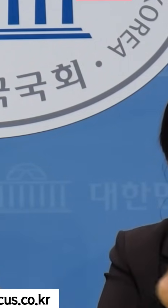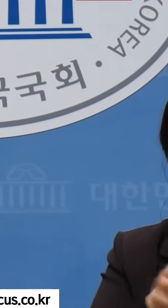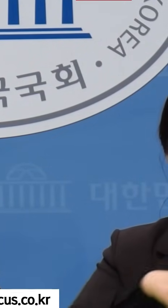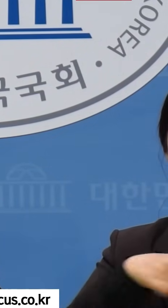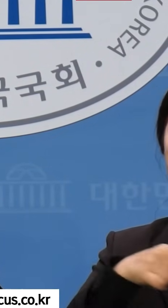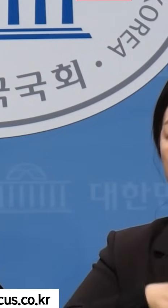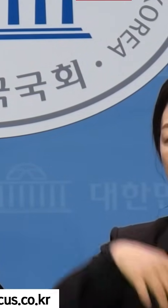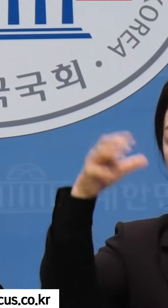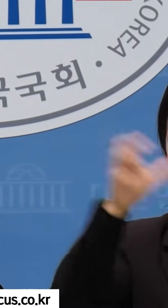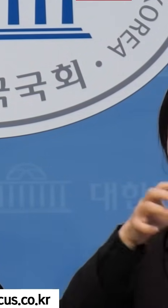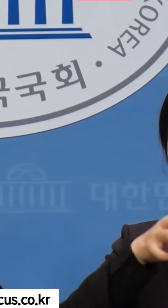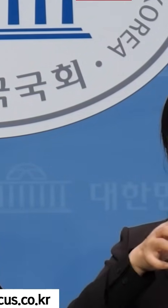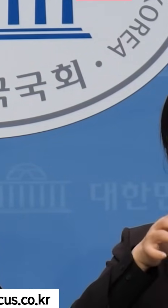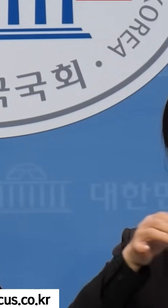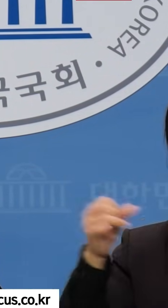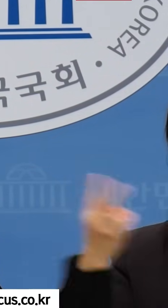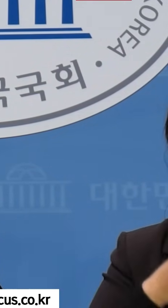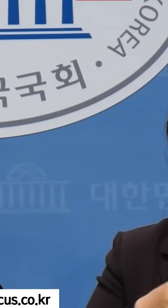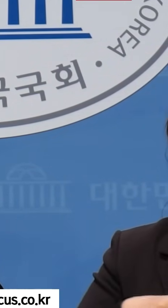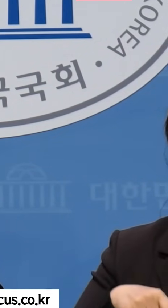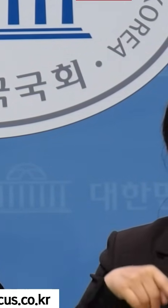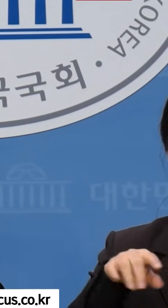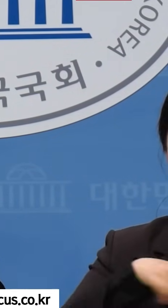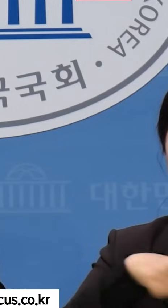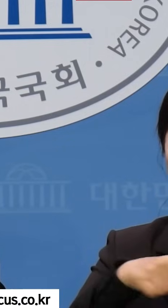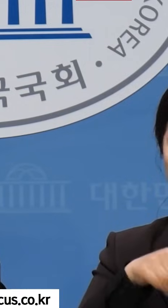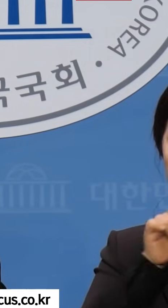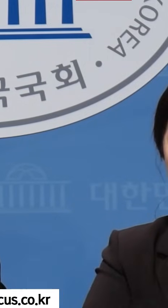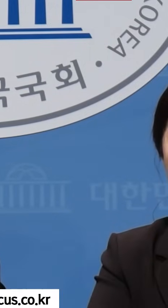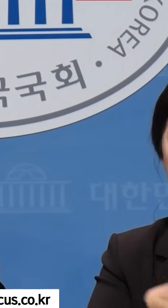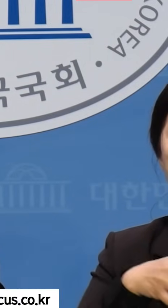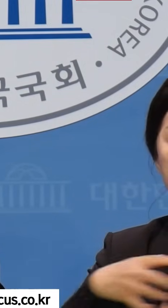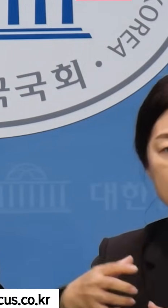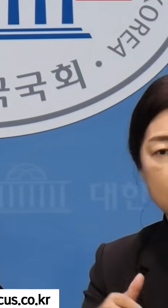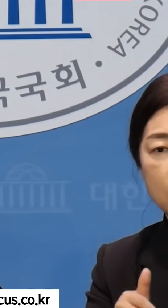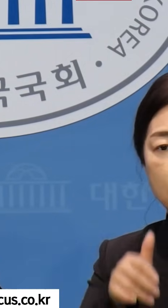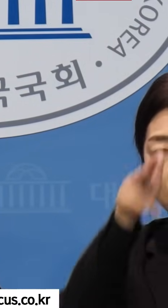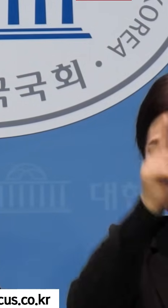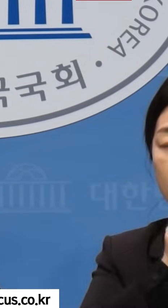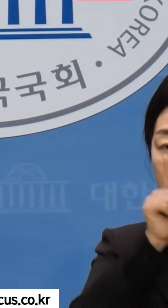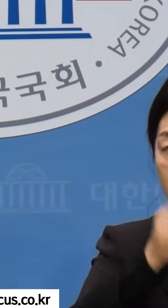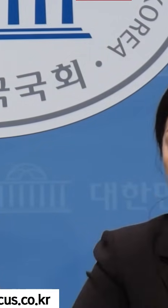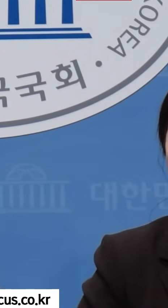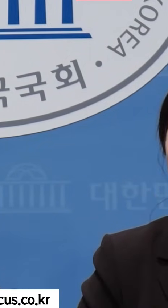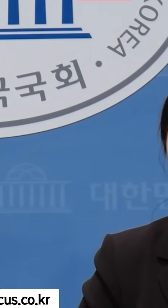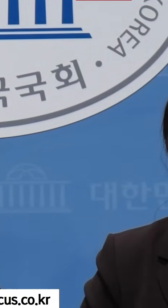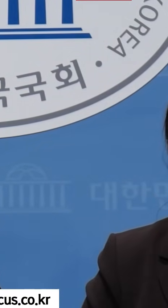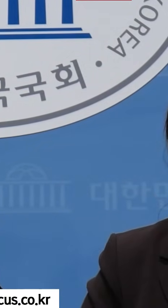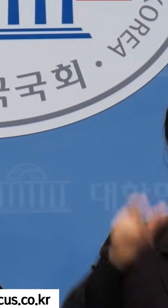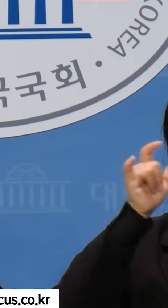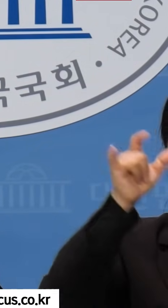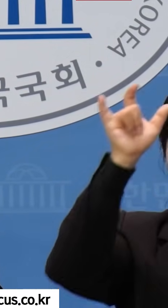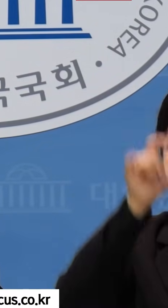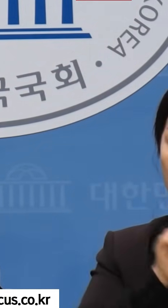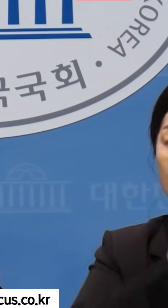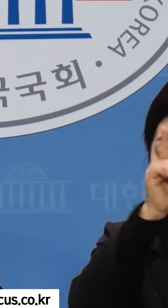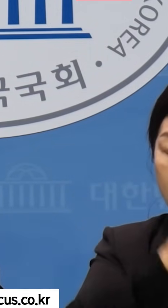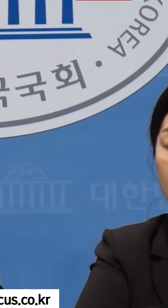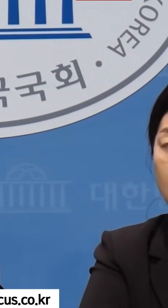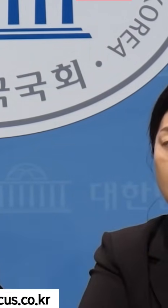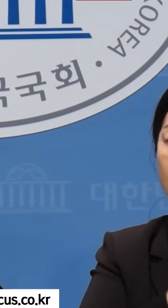탄압이며 정치적 기소입니다. 최순실 씨의 고소를 빌미로 내년